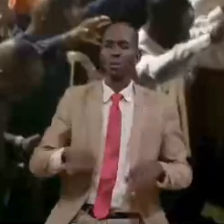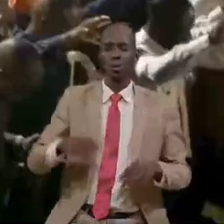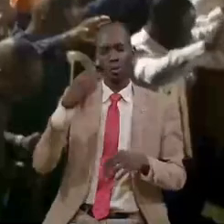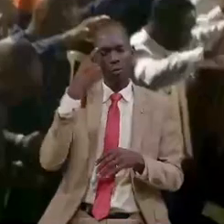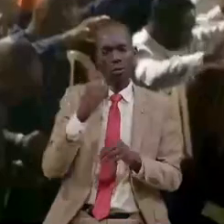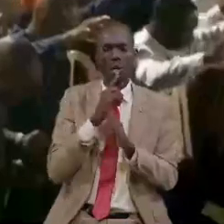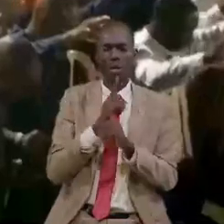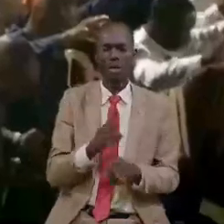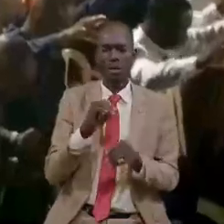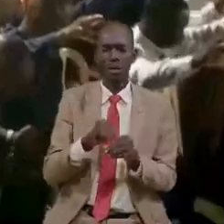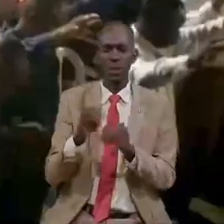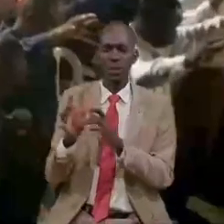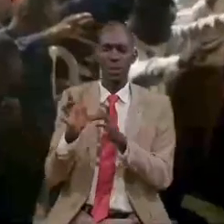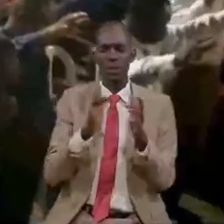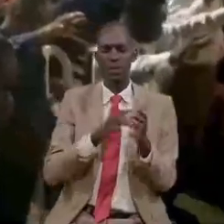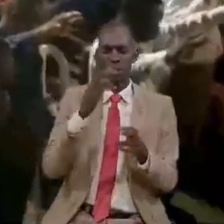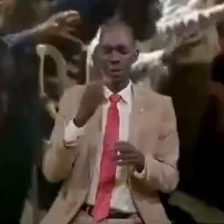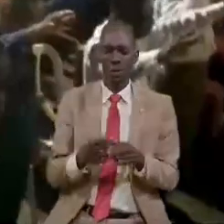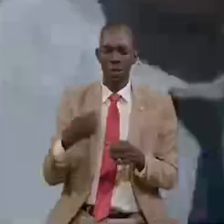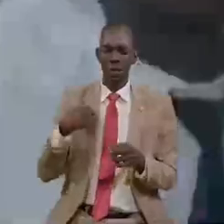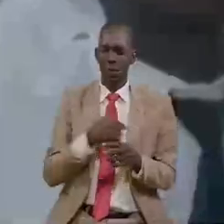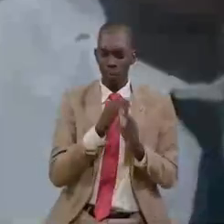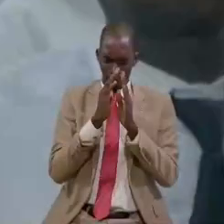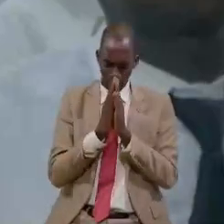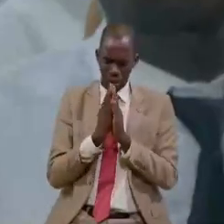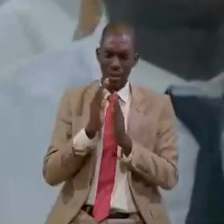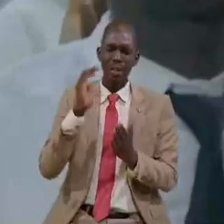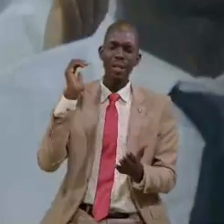Au nom de Jésus, nous prions.